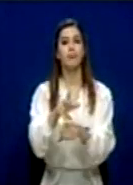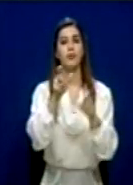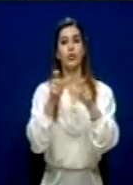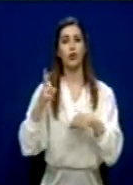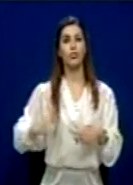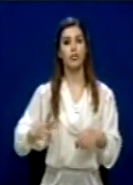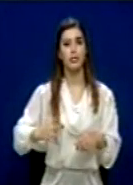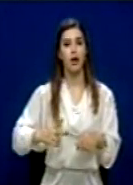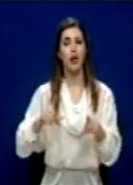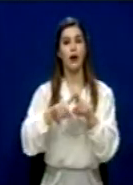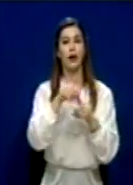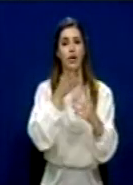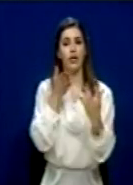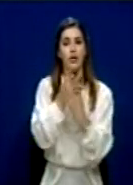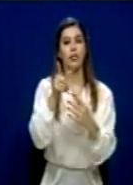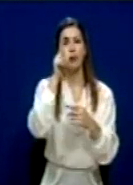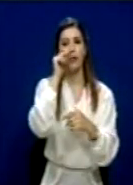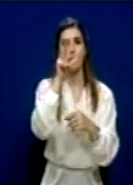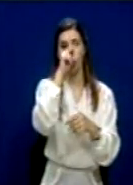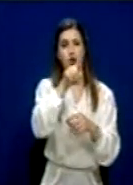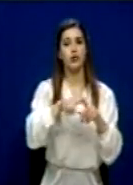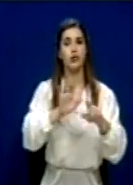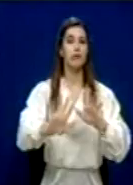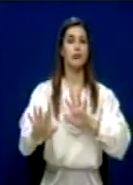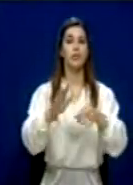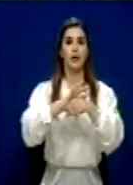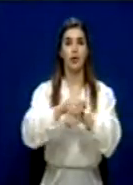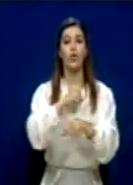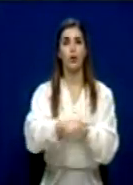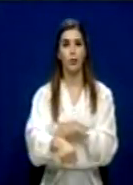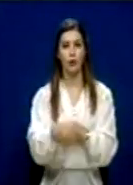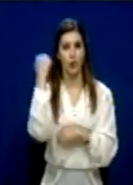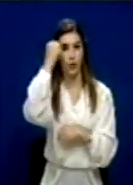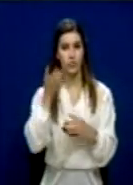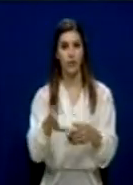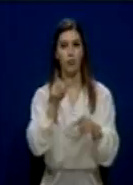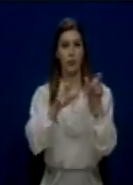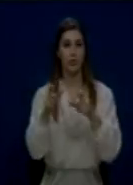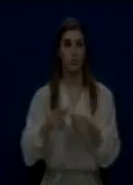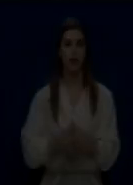policia Kosovës për me hy këtu në kuvend edhe me miratu këtë marveshje e cila po e këthen Kosovën në shtëpi.